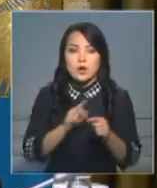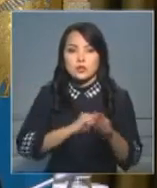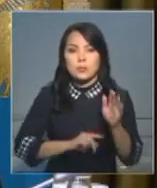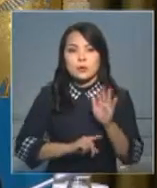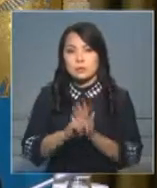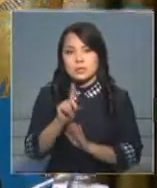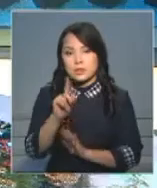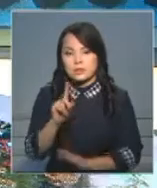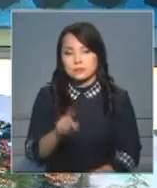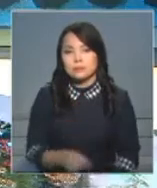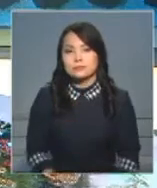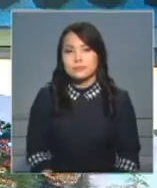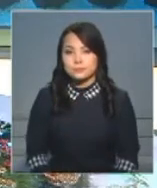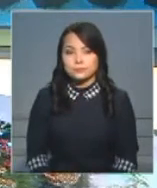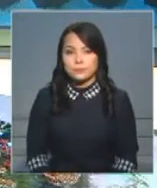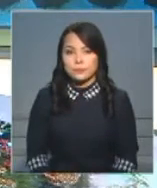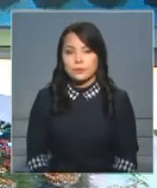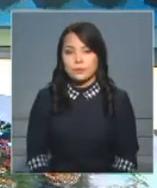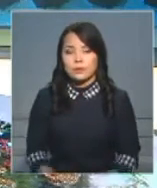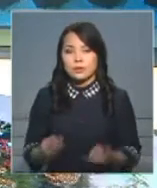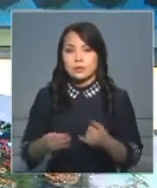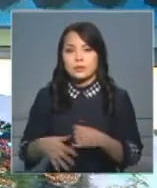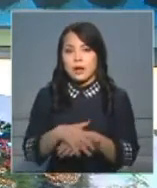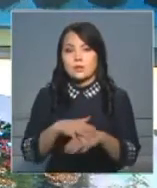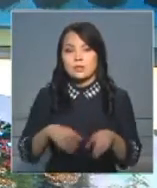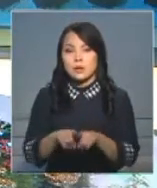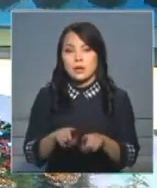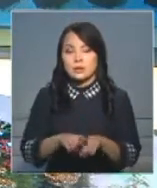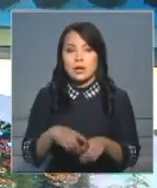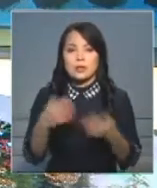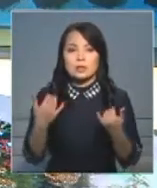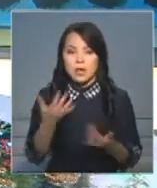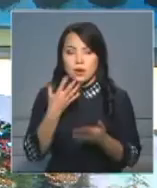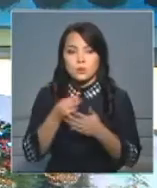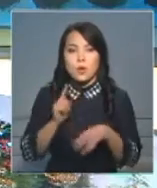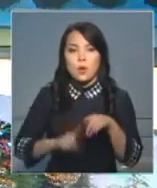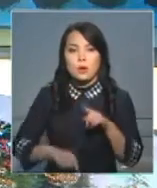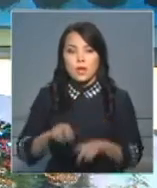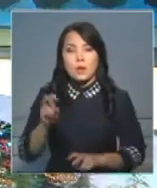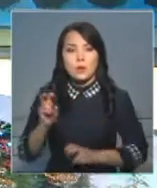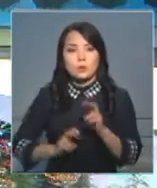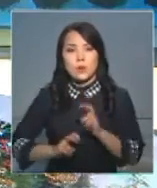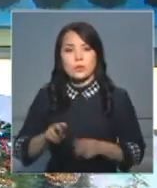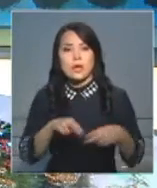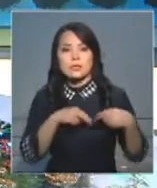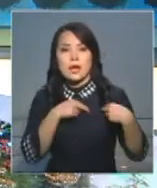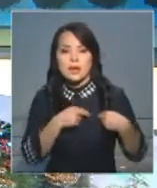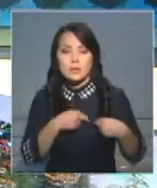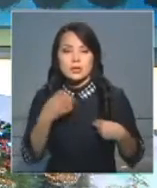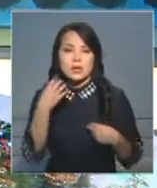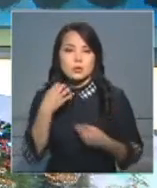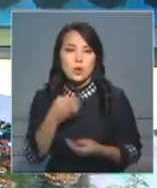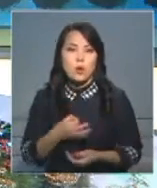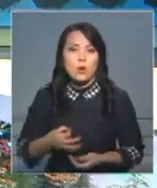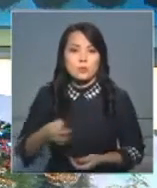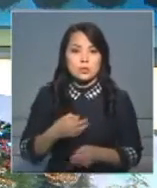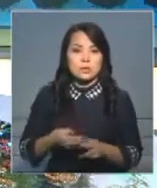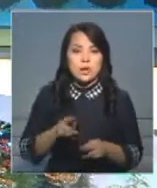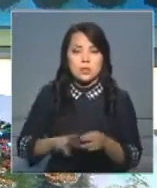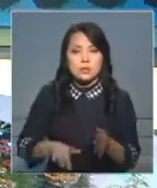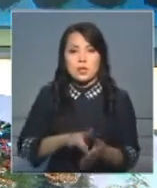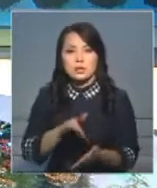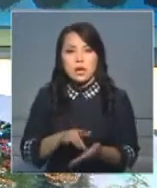басталады. Сыр өңірінде де отандық өндірістің өрісі кеңейіп, еңбек өнімділігінің қарқыны бәсеңдеп көрген